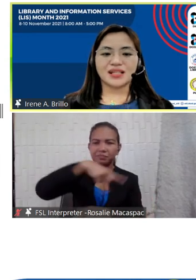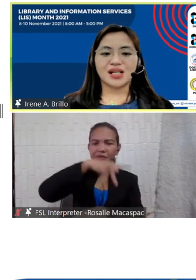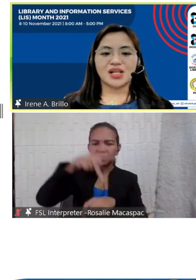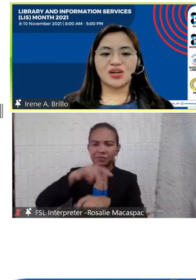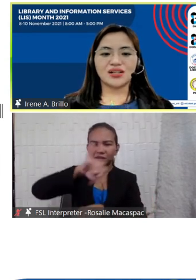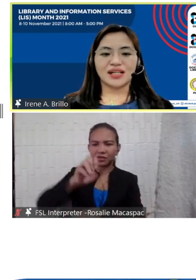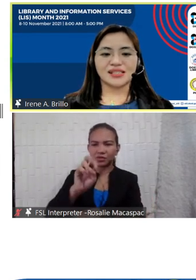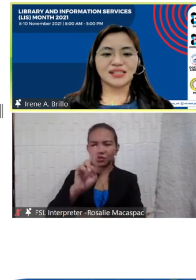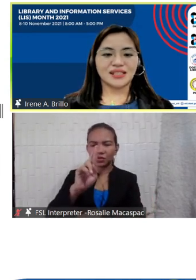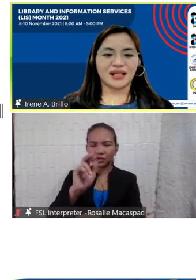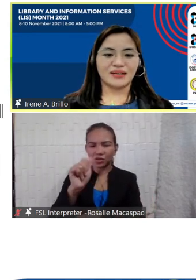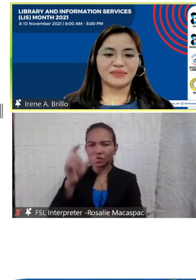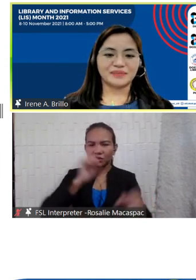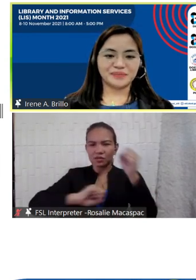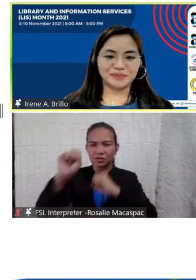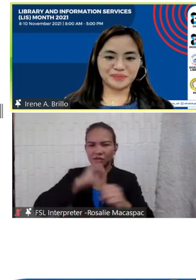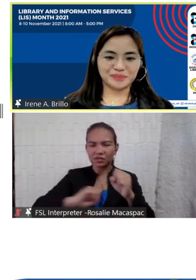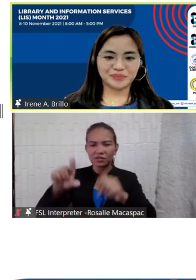is the